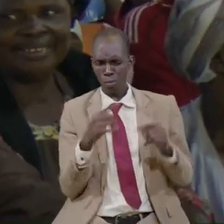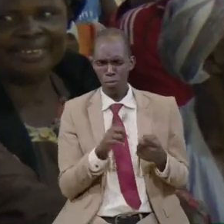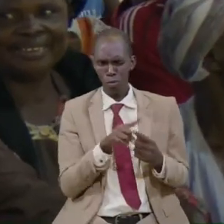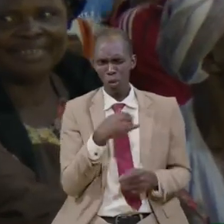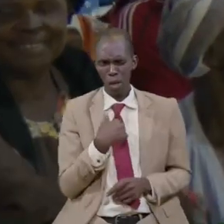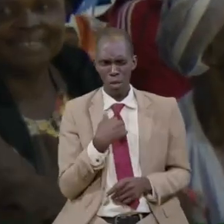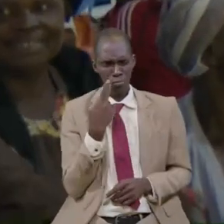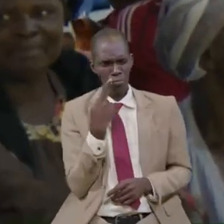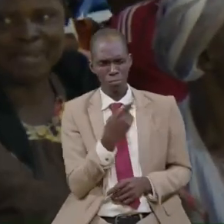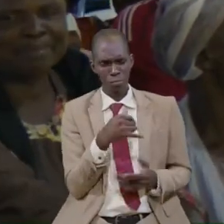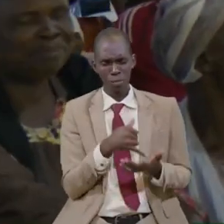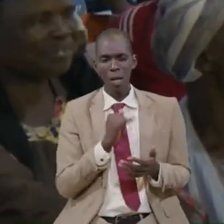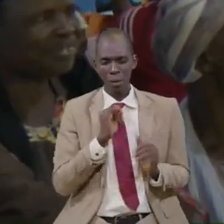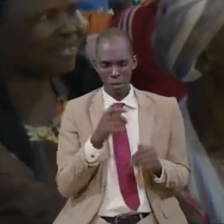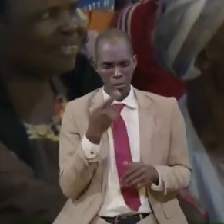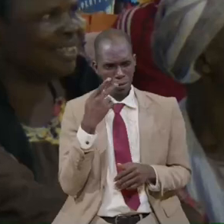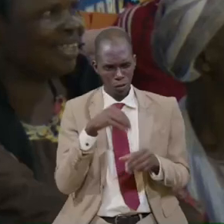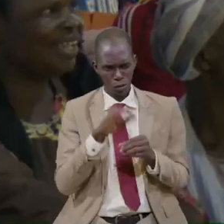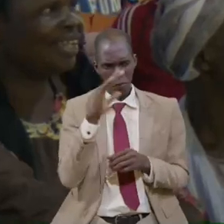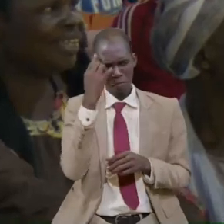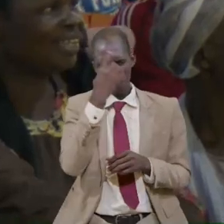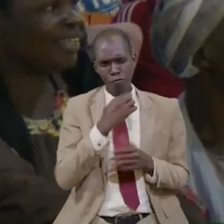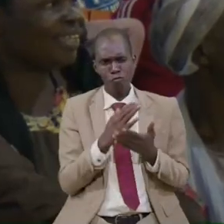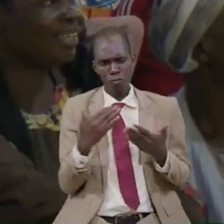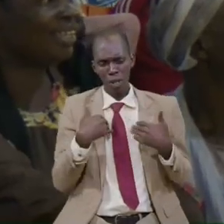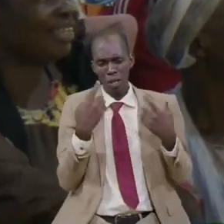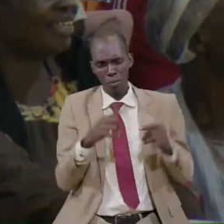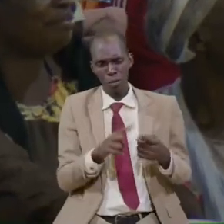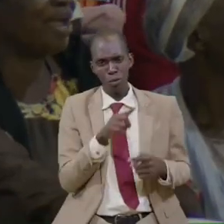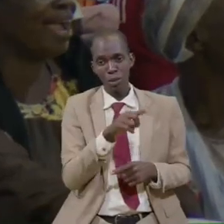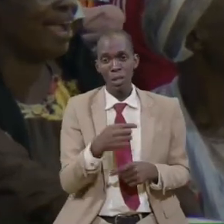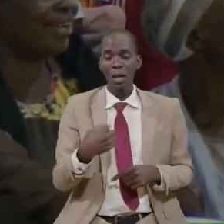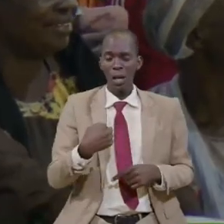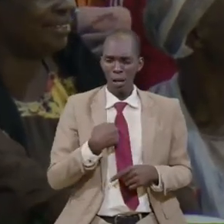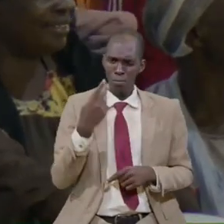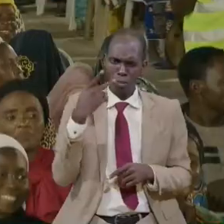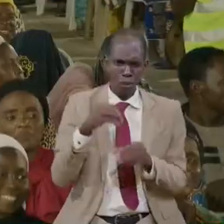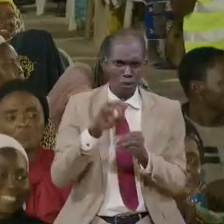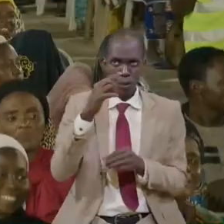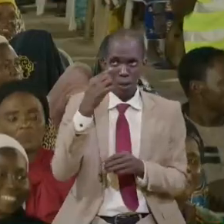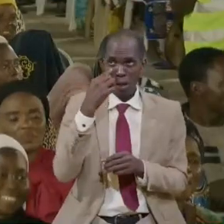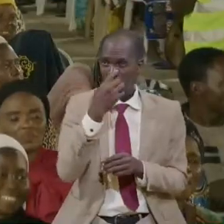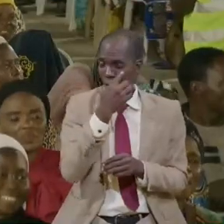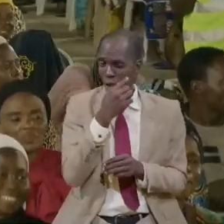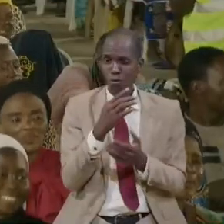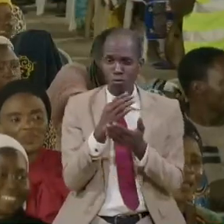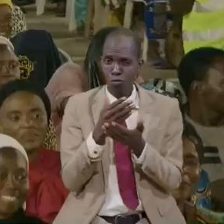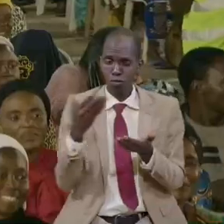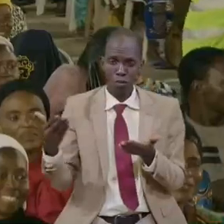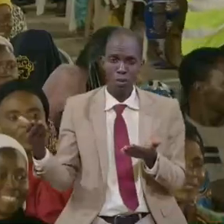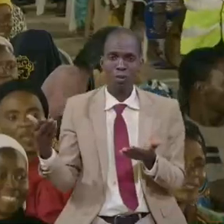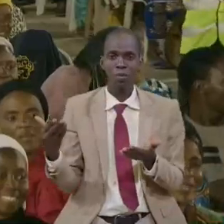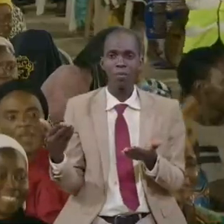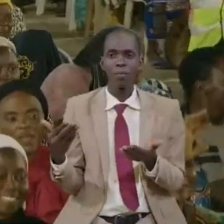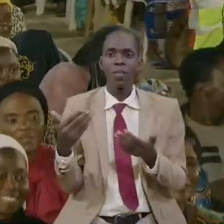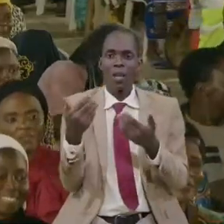quelque chose t'est arrivé. Je peux le voir à ton visage. Je dis, je le vois à ton visage. Quelque chose